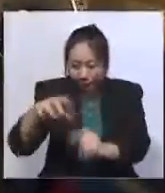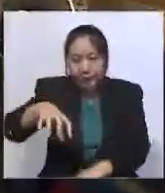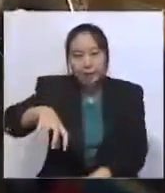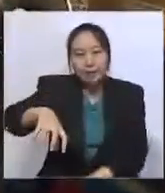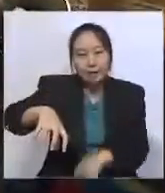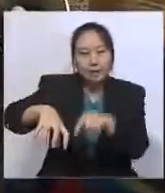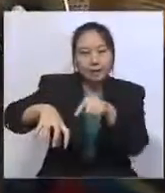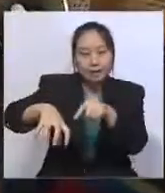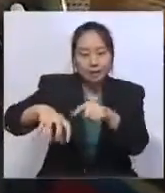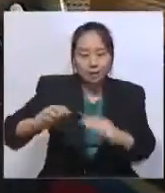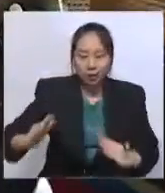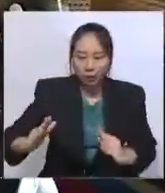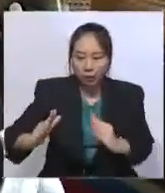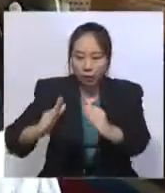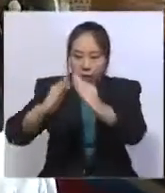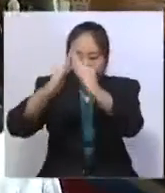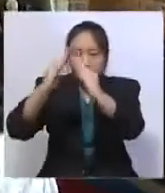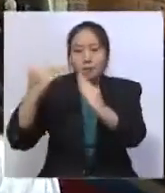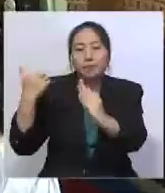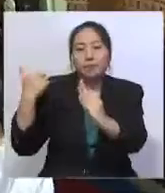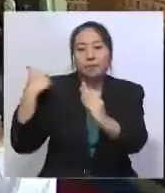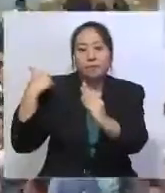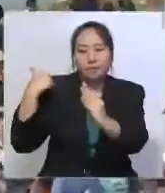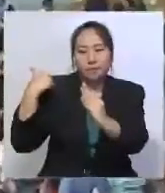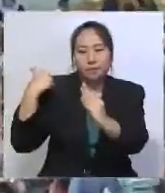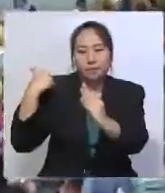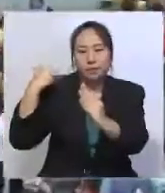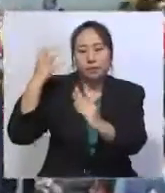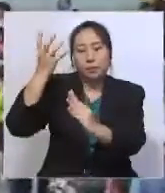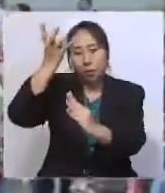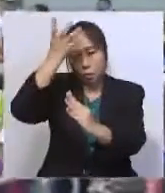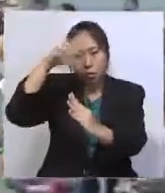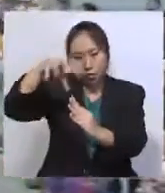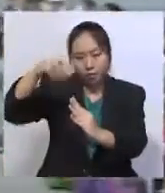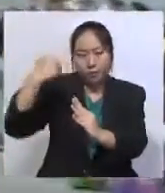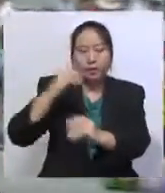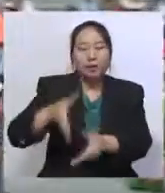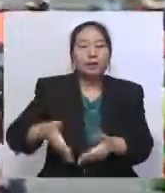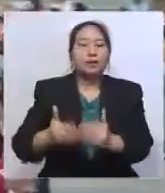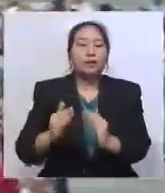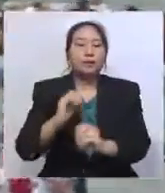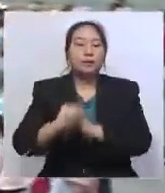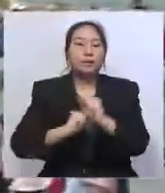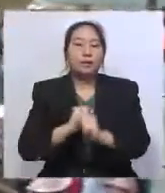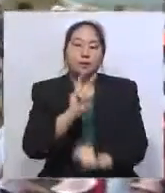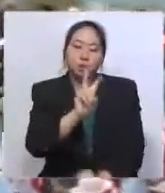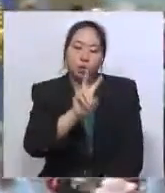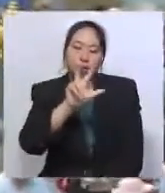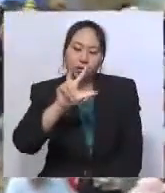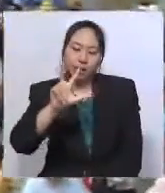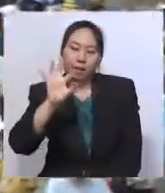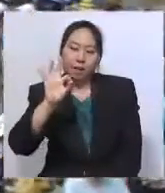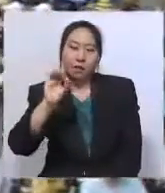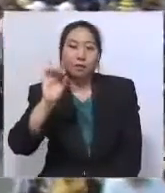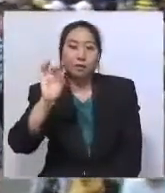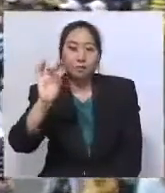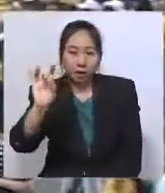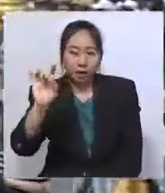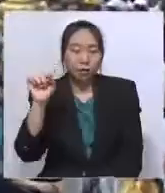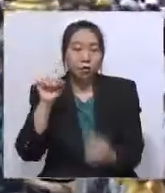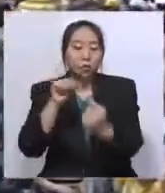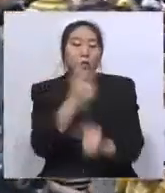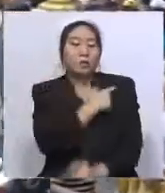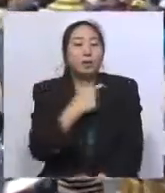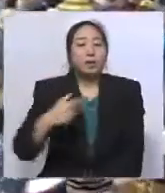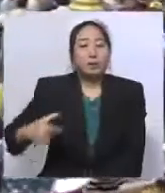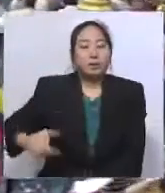งจตุรมุขยอดปรางมีนพสูรและมงกุฎสร้างขึ้นเมื่อปี2398ค่ะในสมัยพระบ